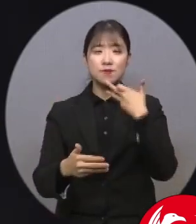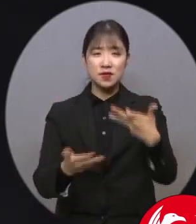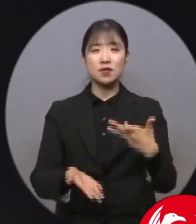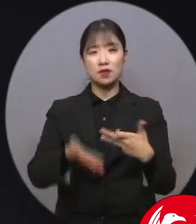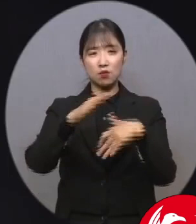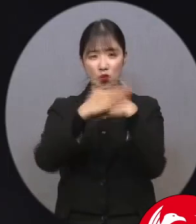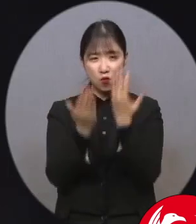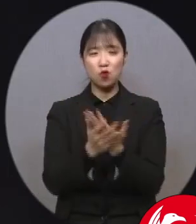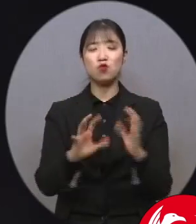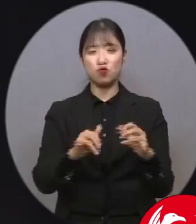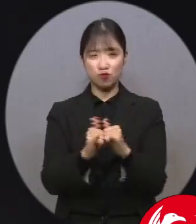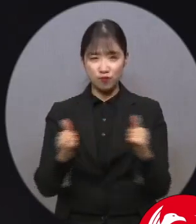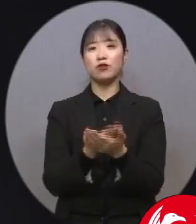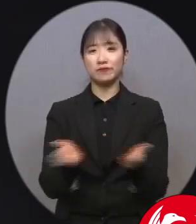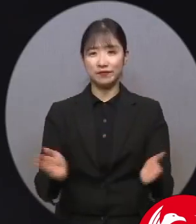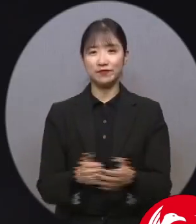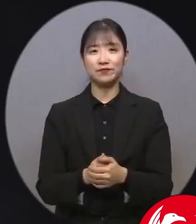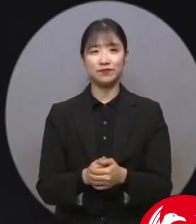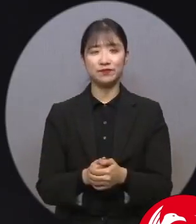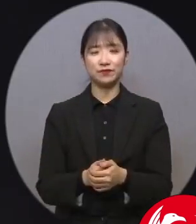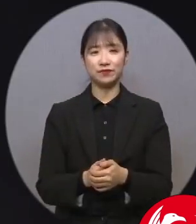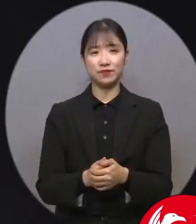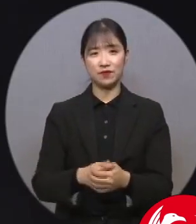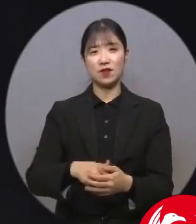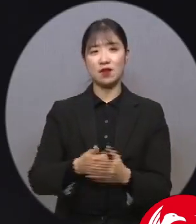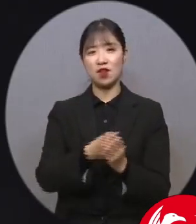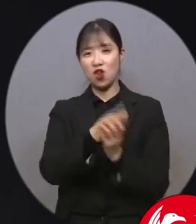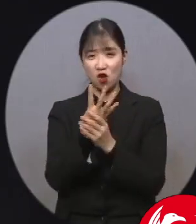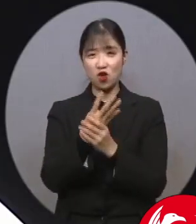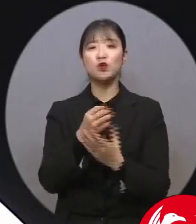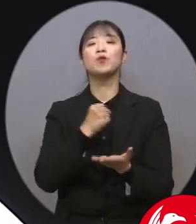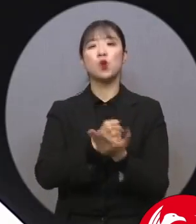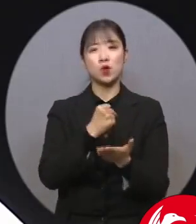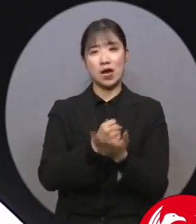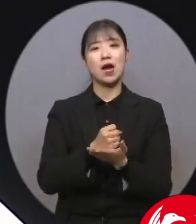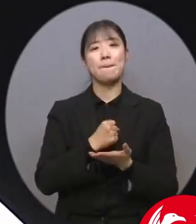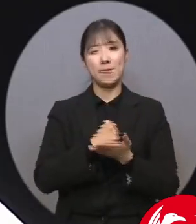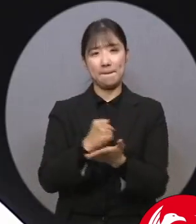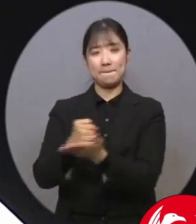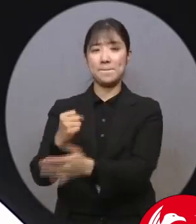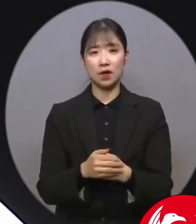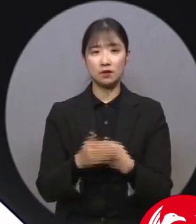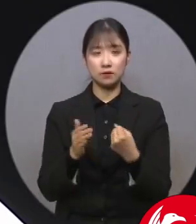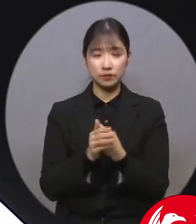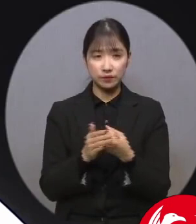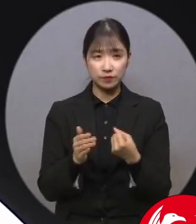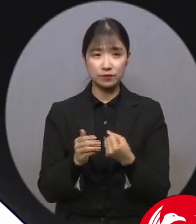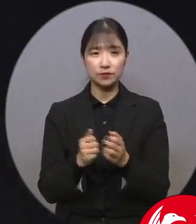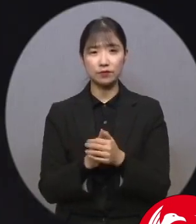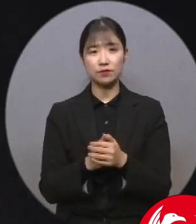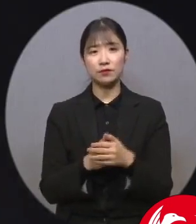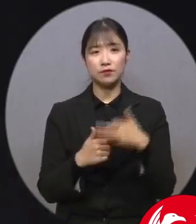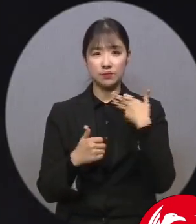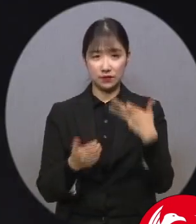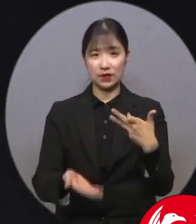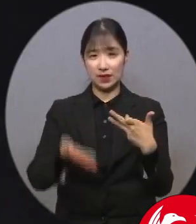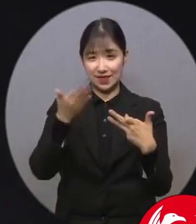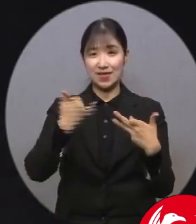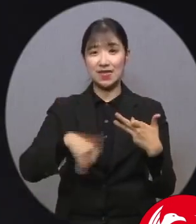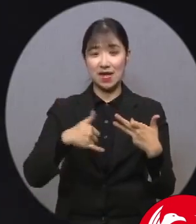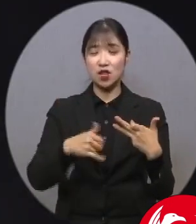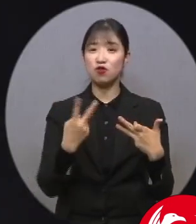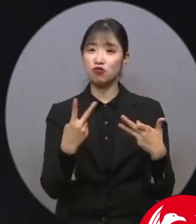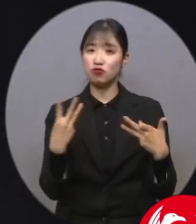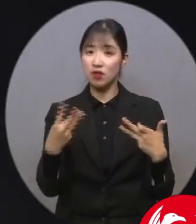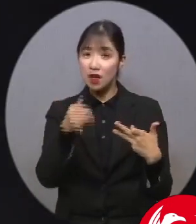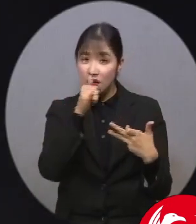모든 국민에게 1억을 주죠. 현금으로 통장에 넣어줍니다. 그러니까 아들이 18세 이상 자녀가 한 두세